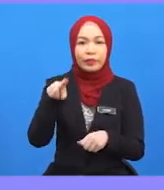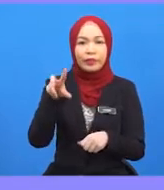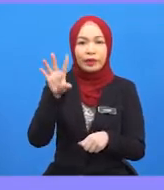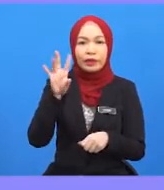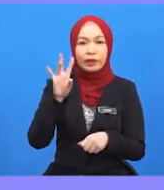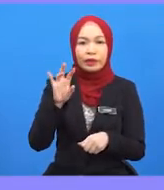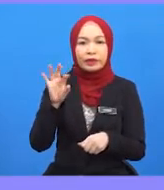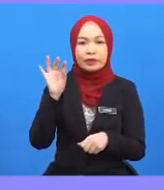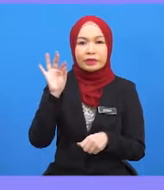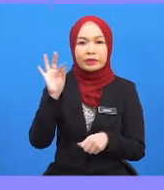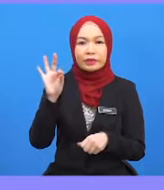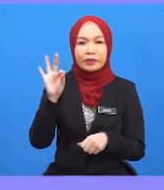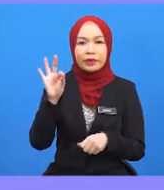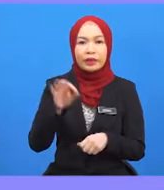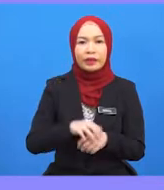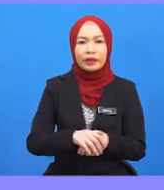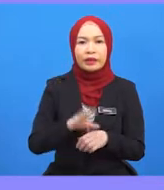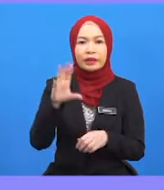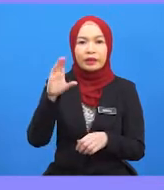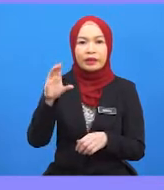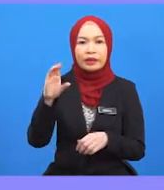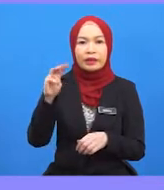24.97 cm padu.